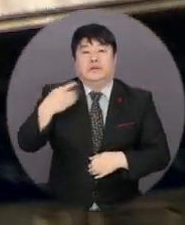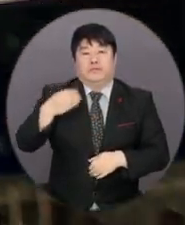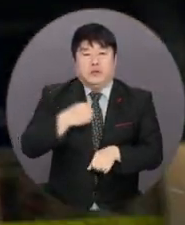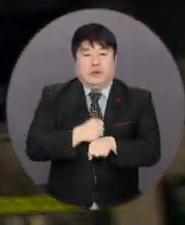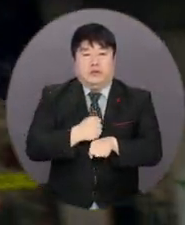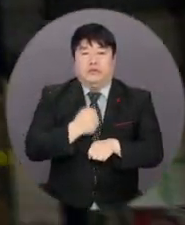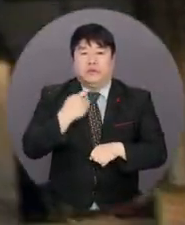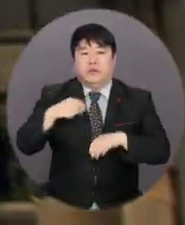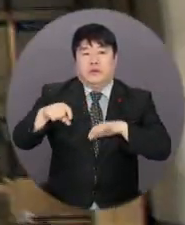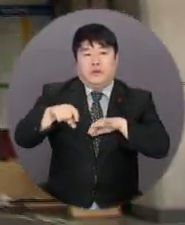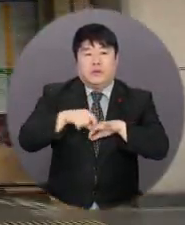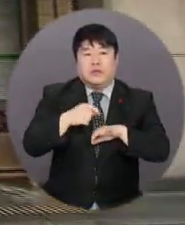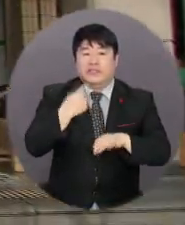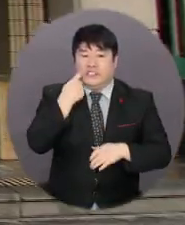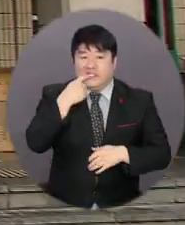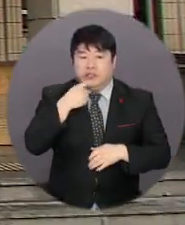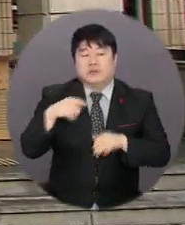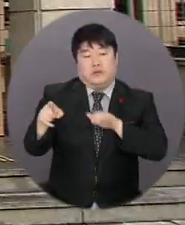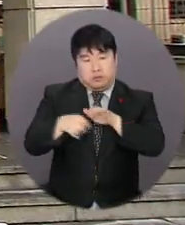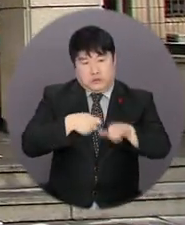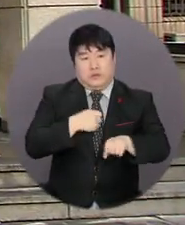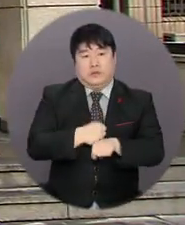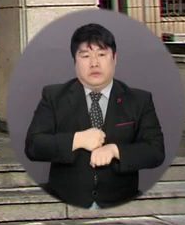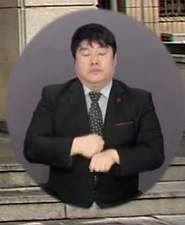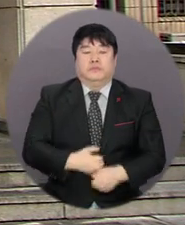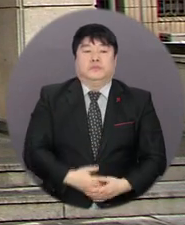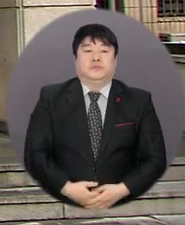원어치의 귀금속을 훔친 혐의를 받고 있습니다.